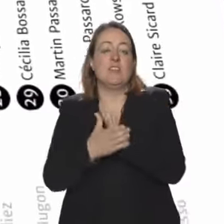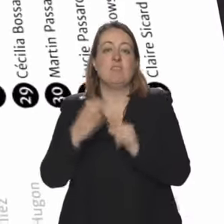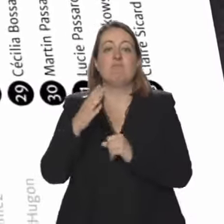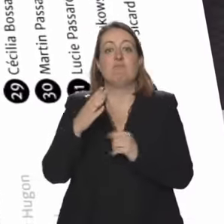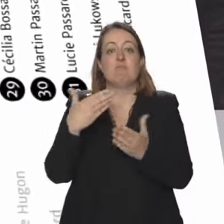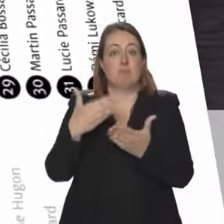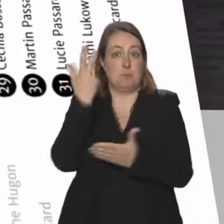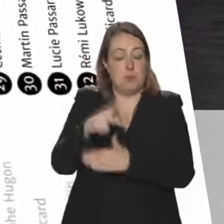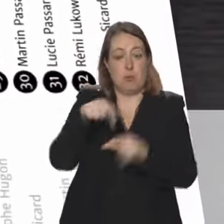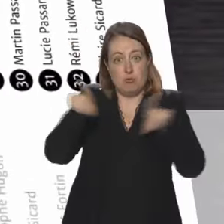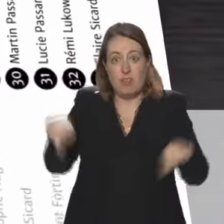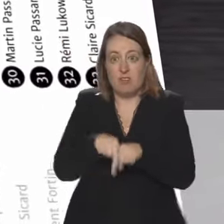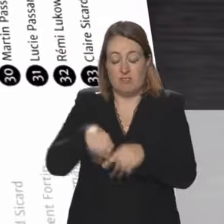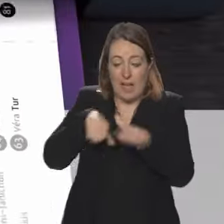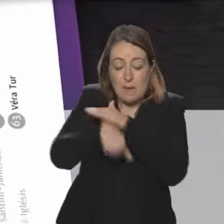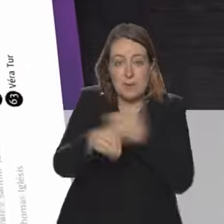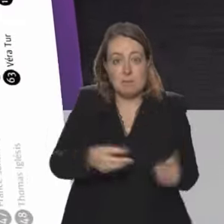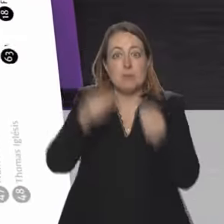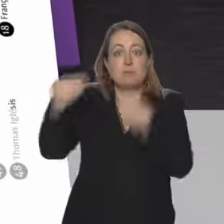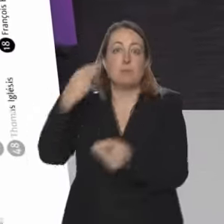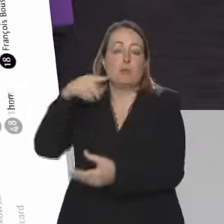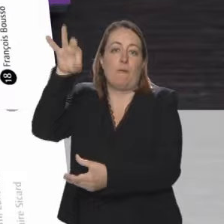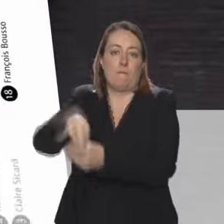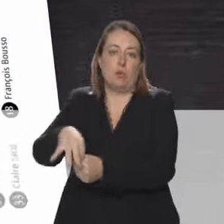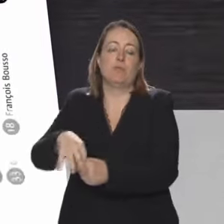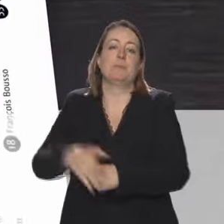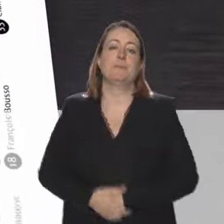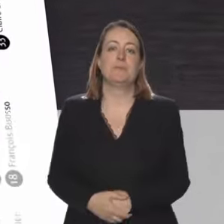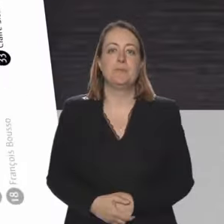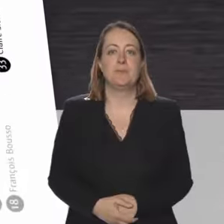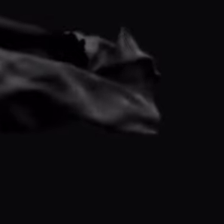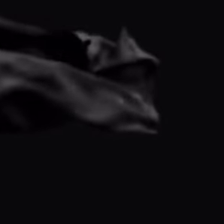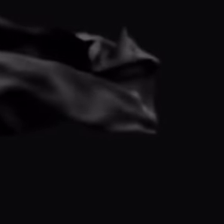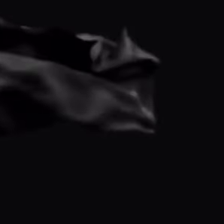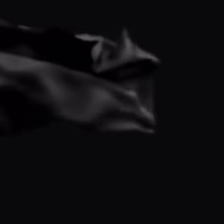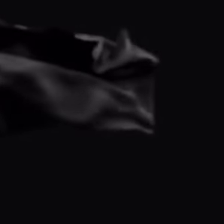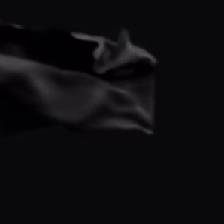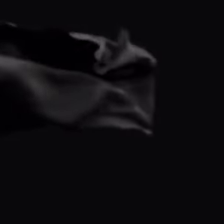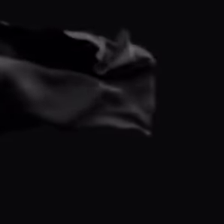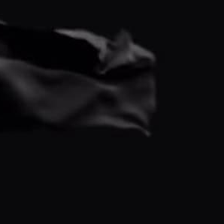bulletinpirate.org votre bulletin, de l'imprimer et de vous en munir au moment de voter dans votre bureau de vote.